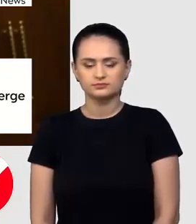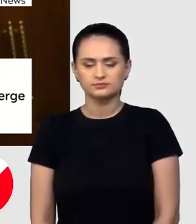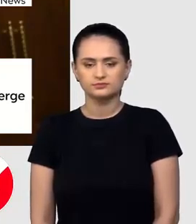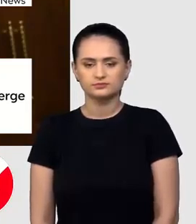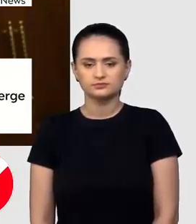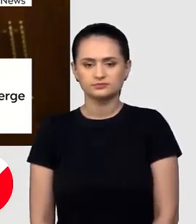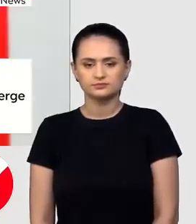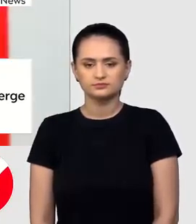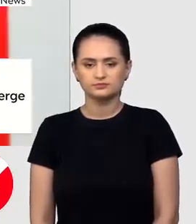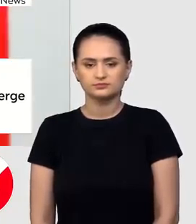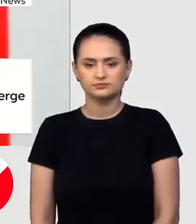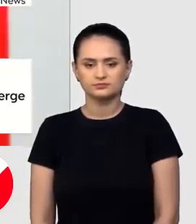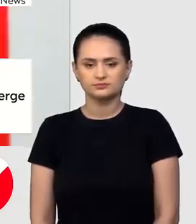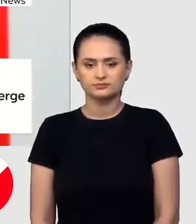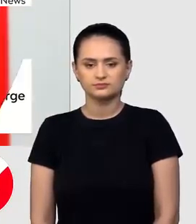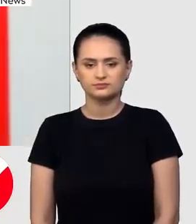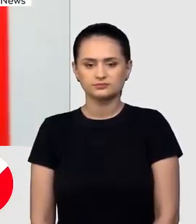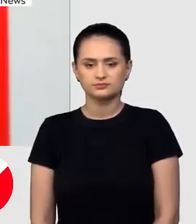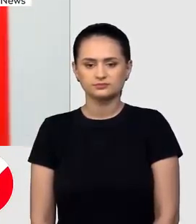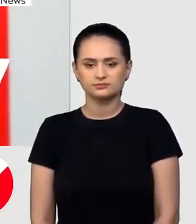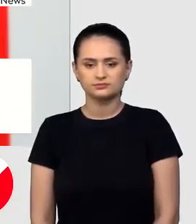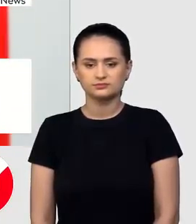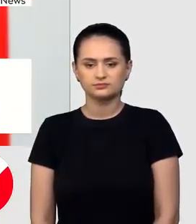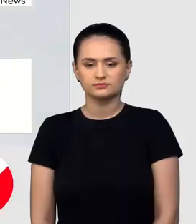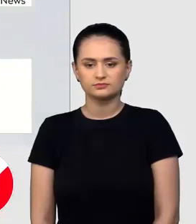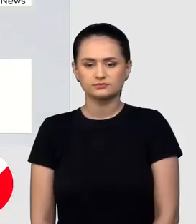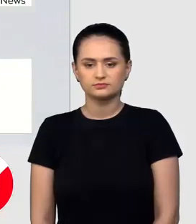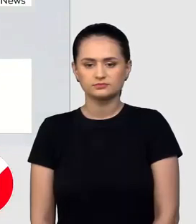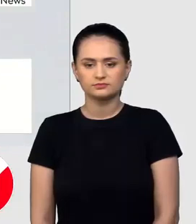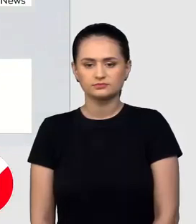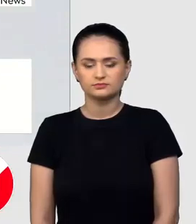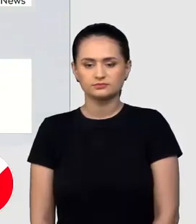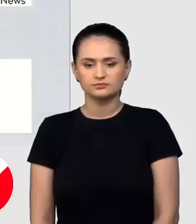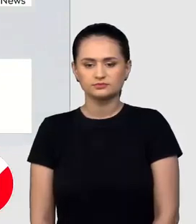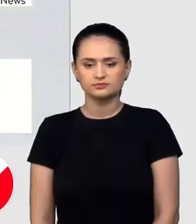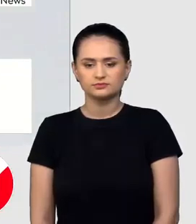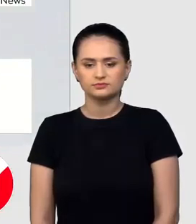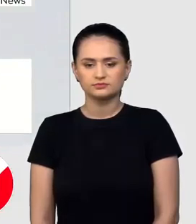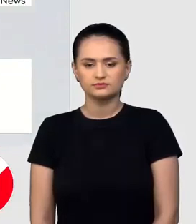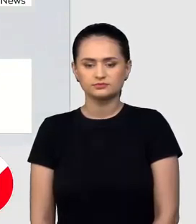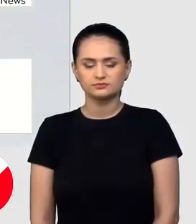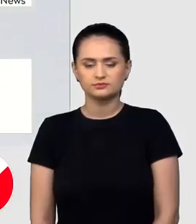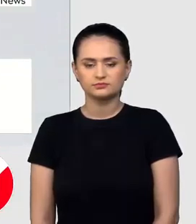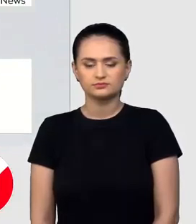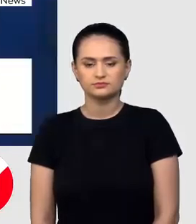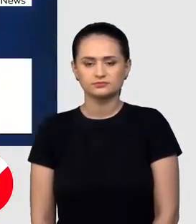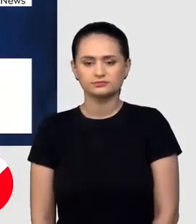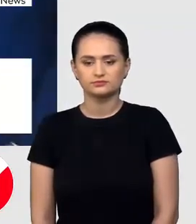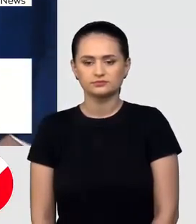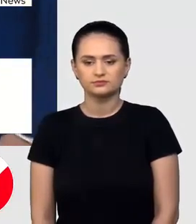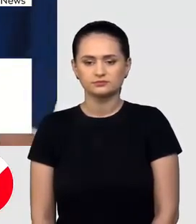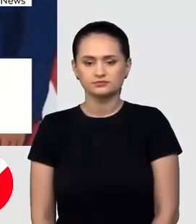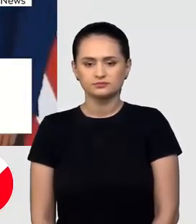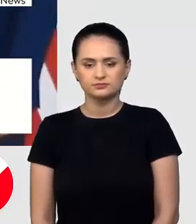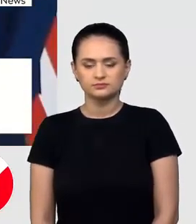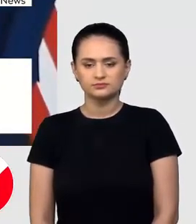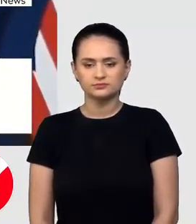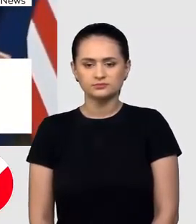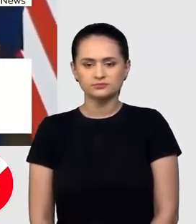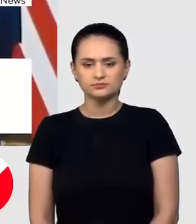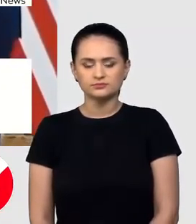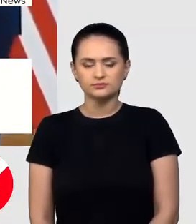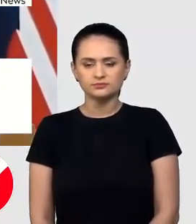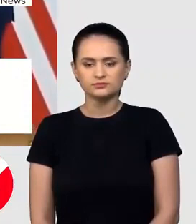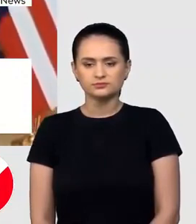susține că Taiwan îi aparține. Statele Unite ale Americii în repetate rânduri au spus că nu vor permite o agresiune din partea Chinei, și